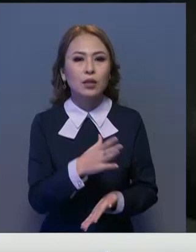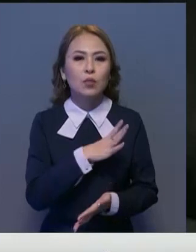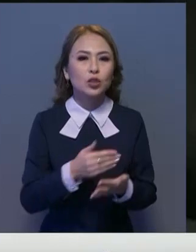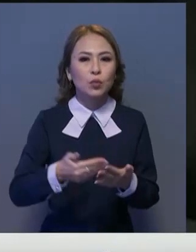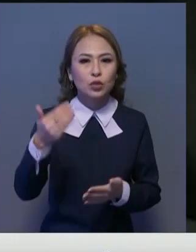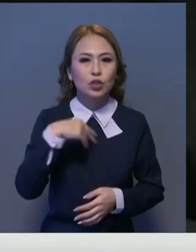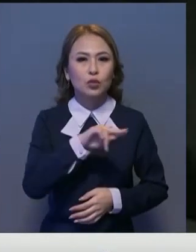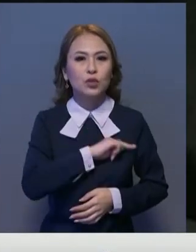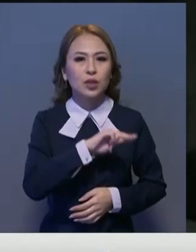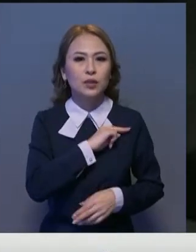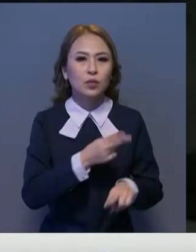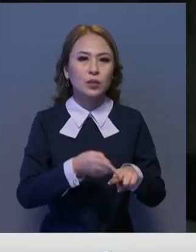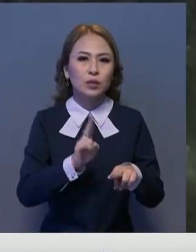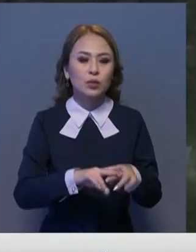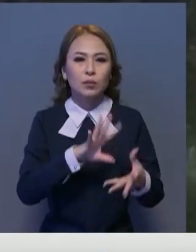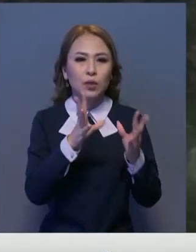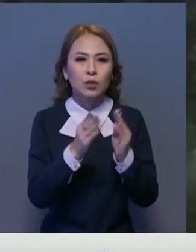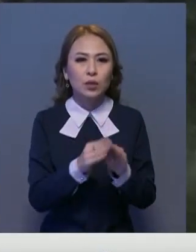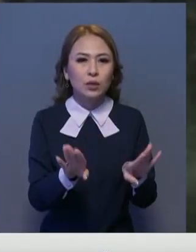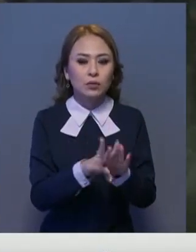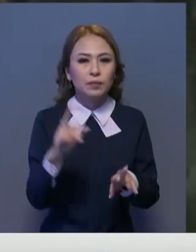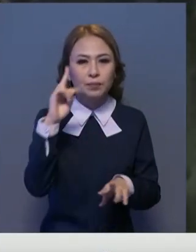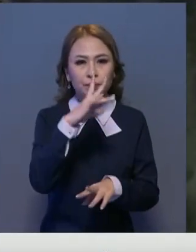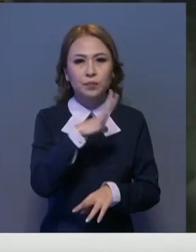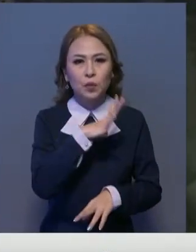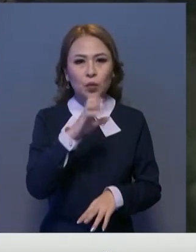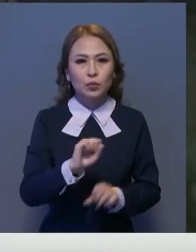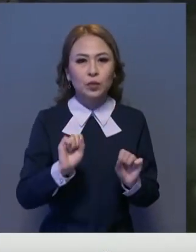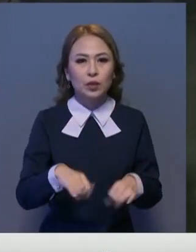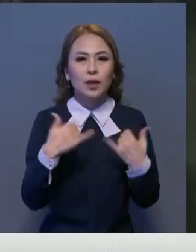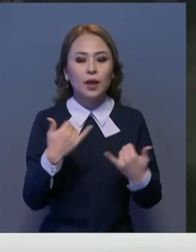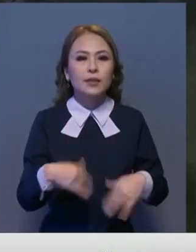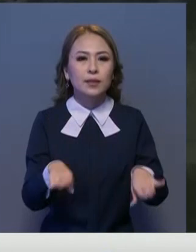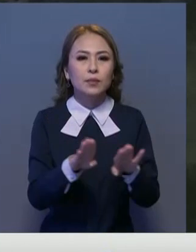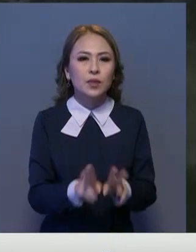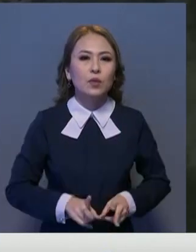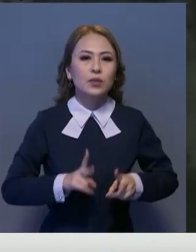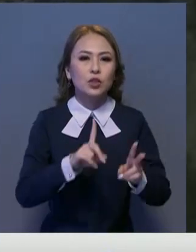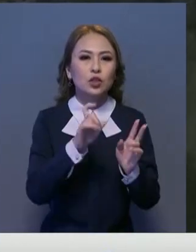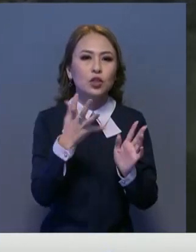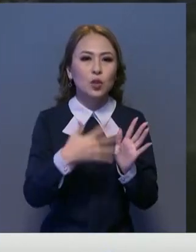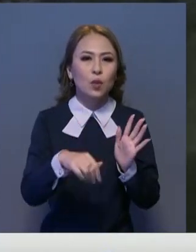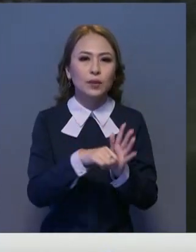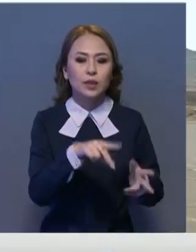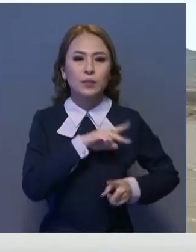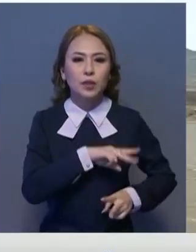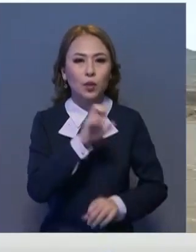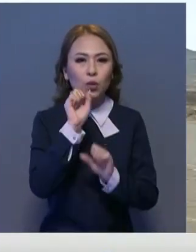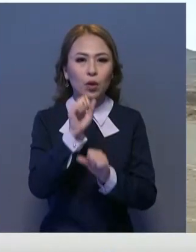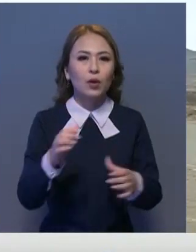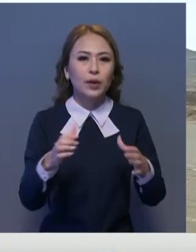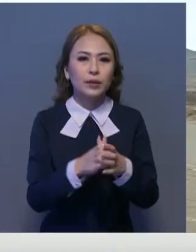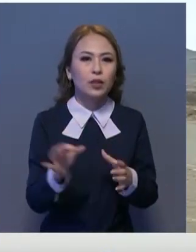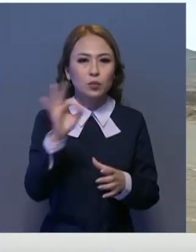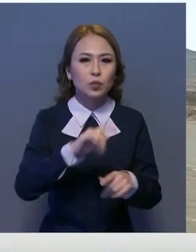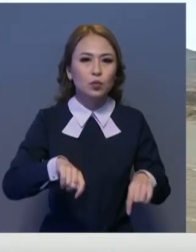Алдын ала болжам бойынша жұмысшылар көміртегі тотығымен уланған болуы мүмкін. Қазір бұл дерекке қатысты Қылмыстық кодекстің 156 еңбекті